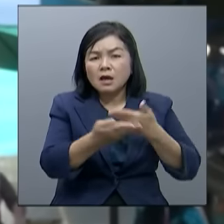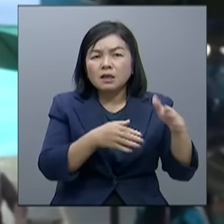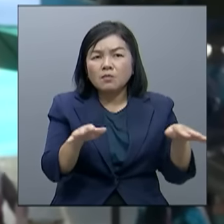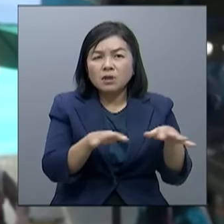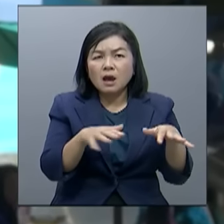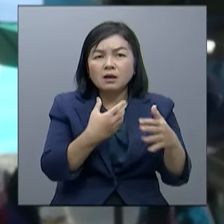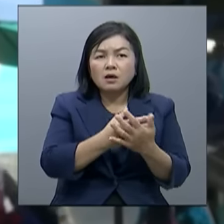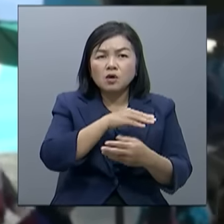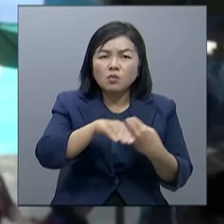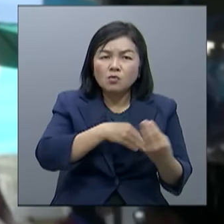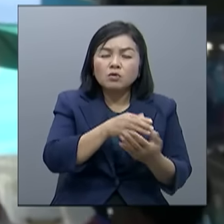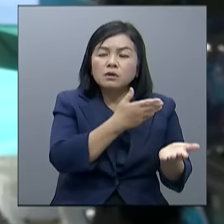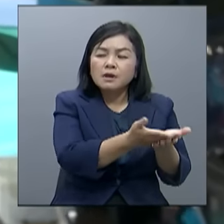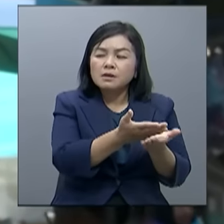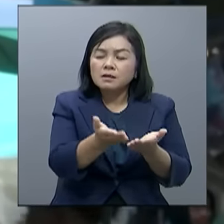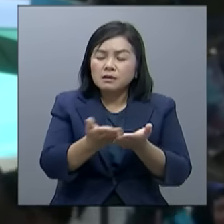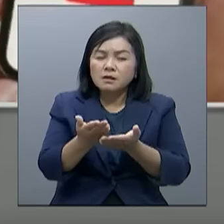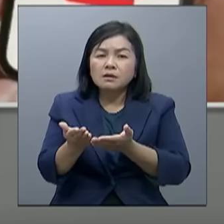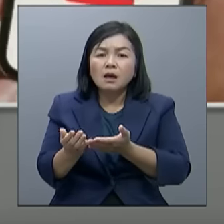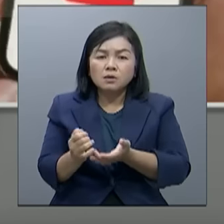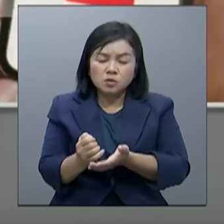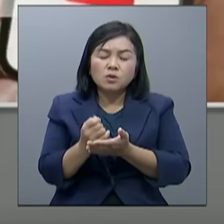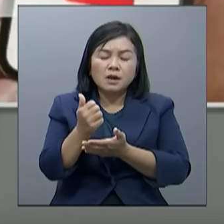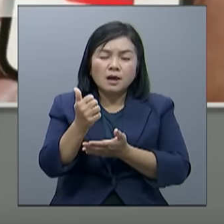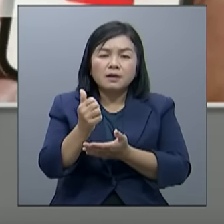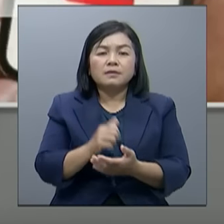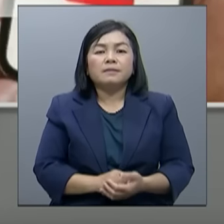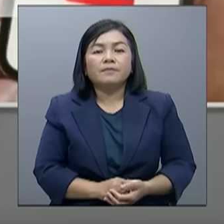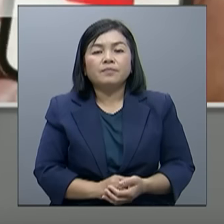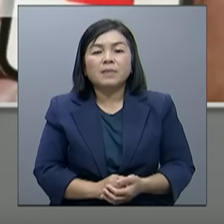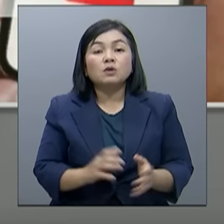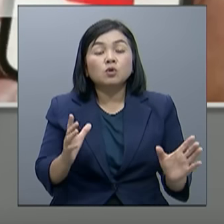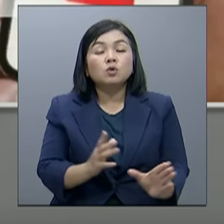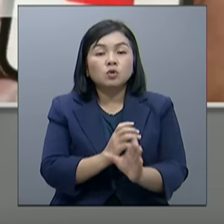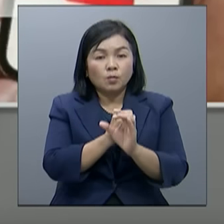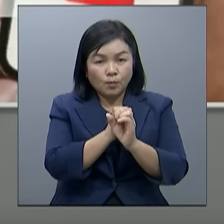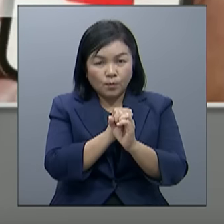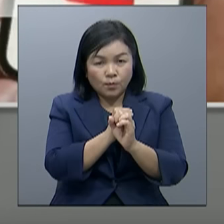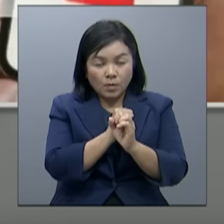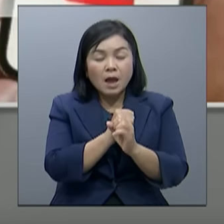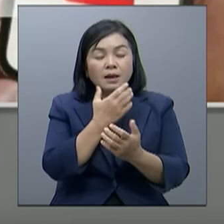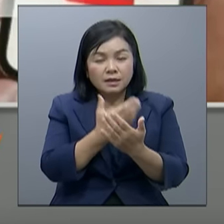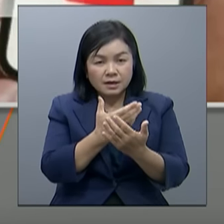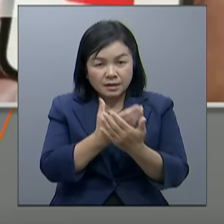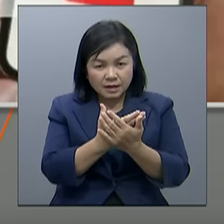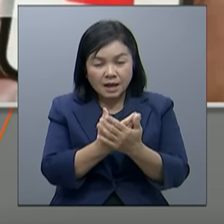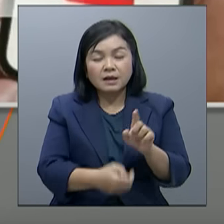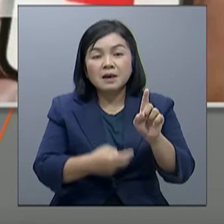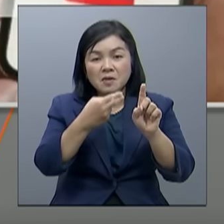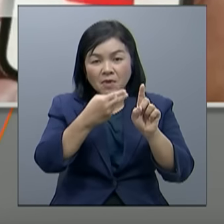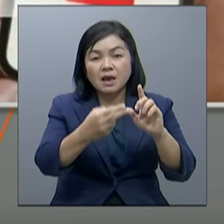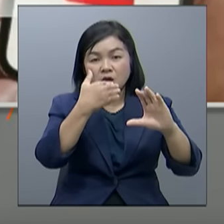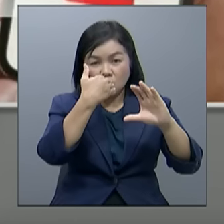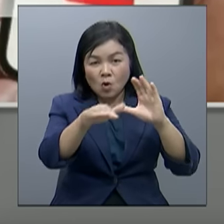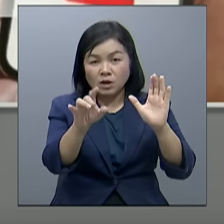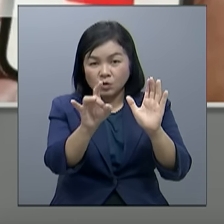ได้เงินหมื่นมาแล้วก็ทยอยจ่ายไปอันนี้ช่วยได้เยอะ โดยรวมแล้วนะคะวันนี้มีคนที่ได้รับเงินในการโอนครั้งสุดท้ายของ